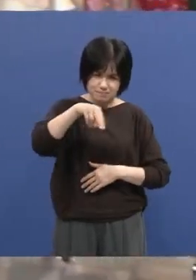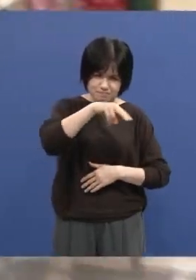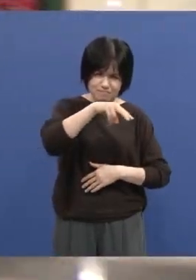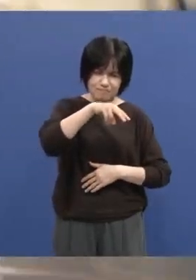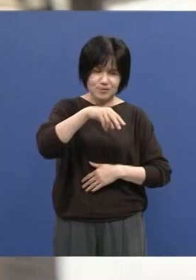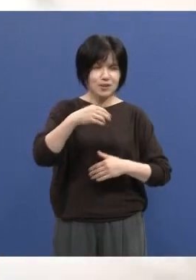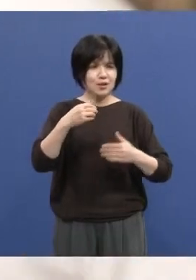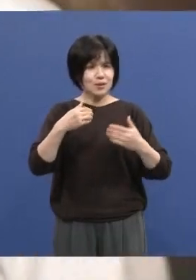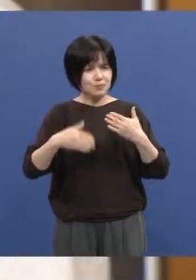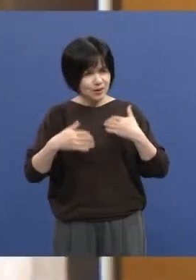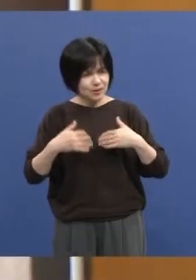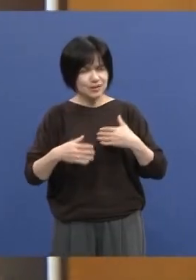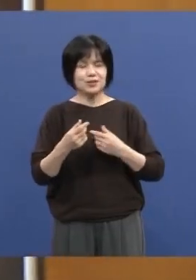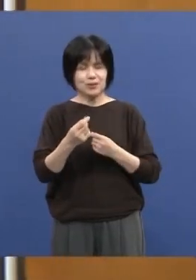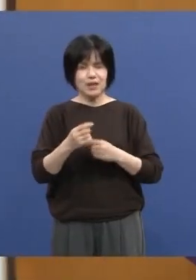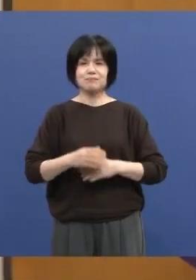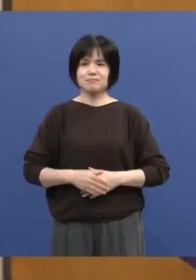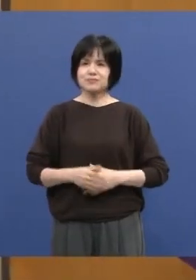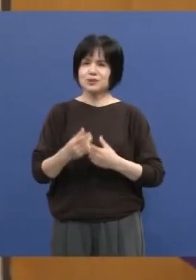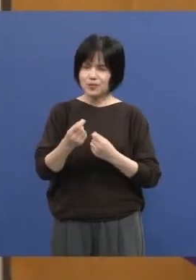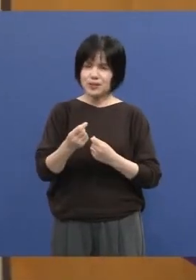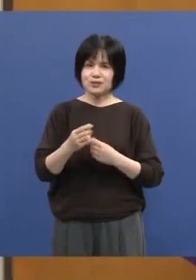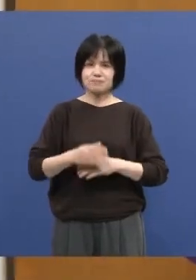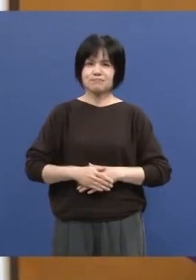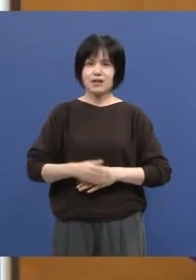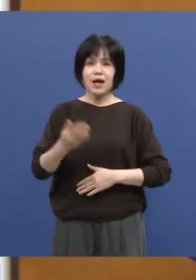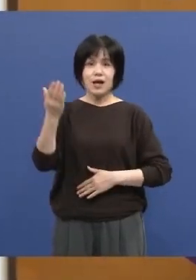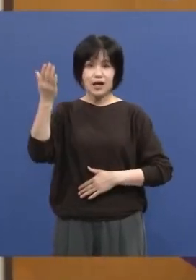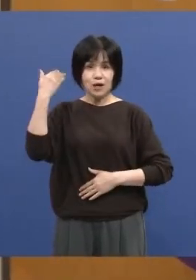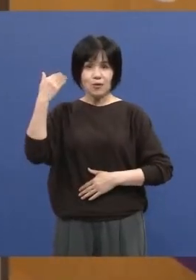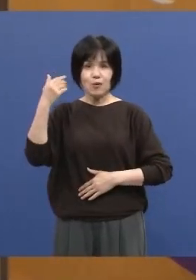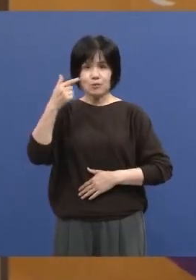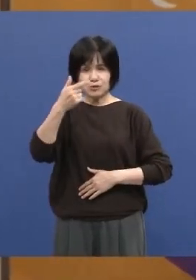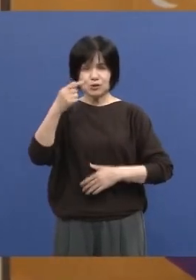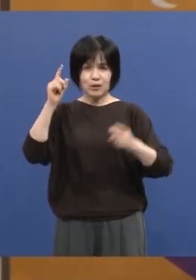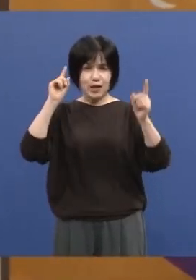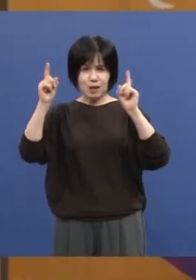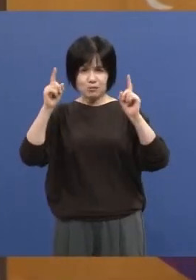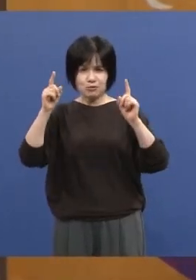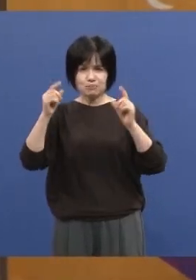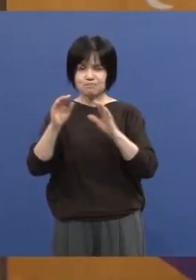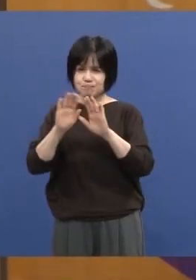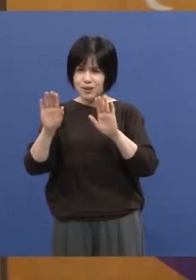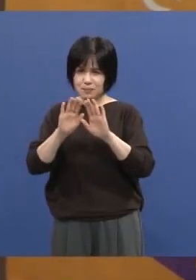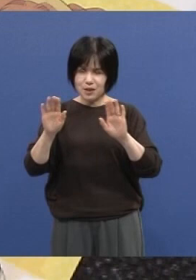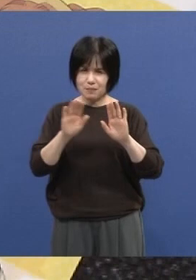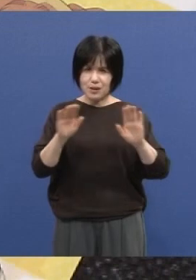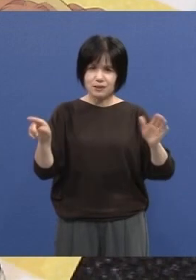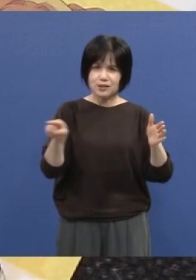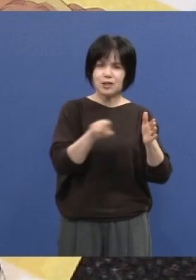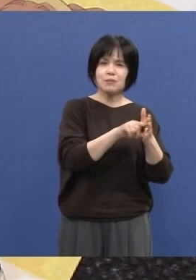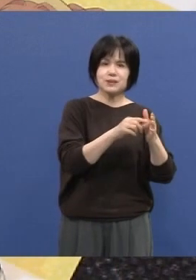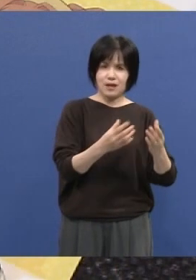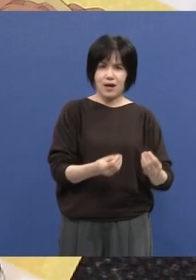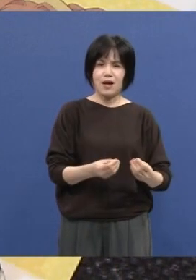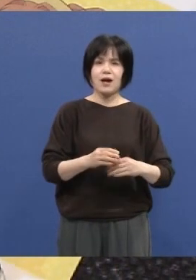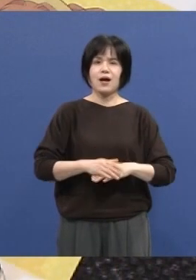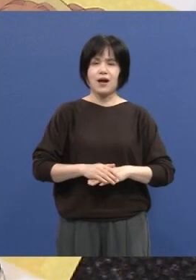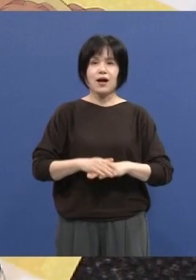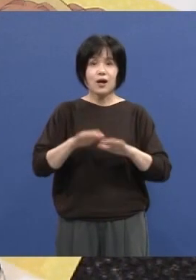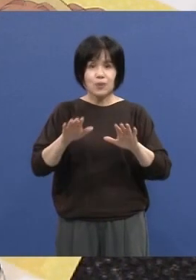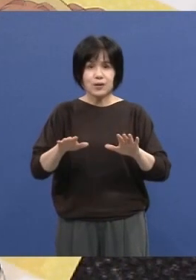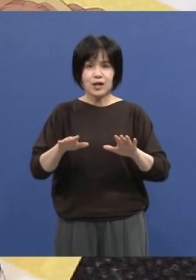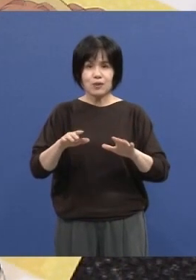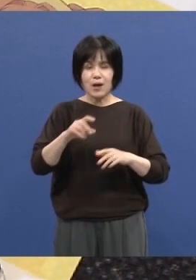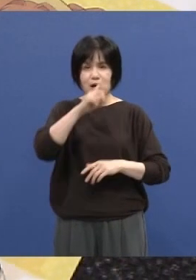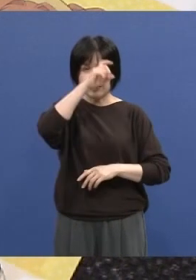よね。 はい、オープン高槻では過去6作の歴史リアル謎解きゲームを開催してきました。今回は謎の